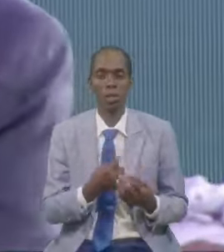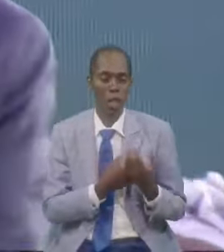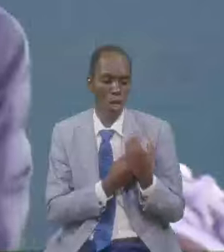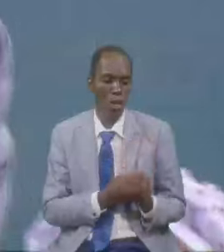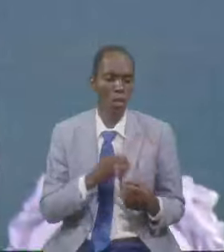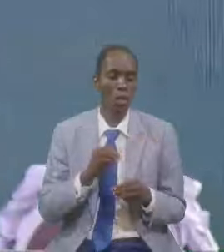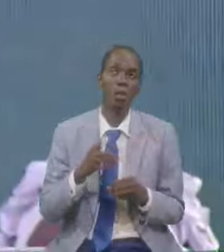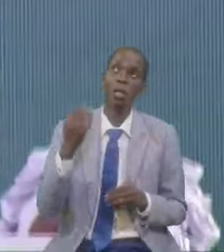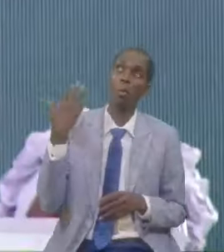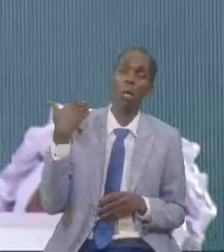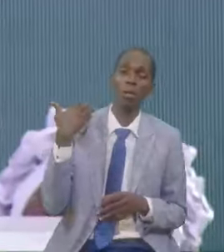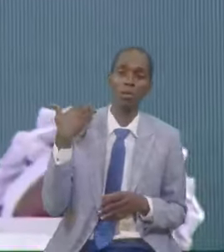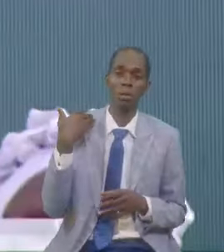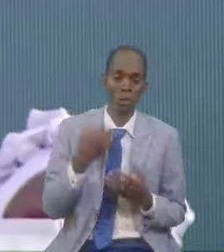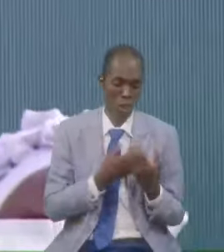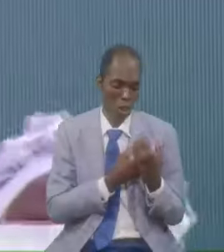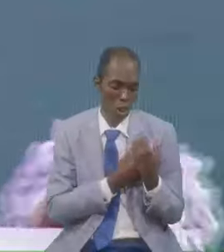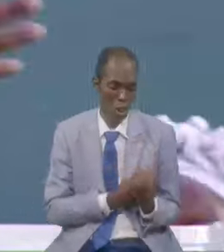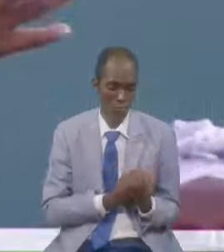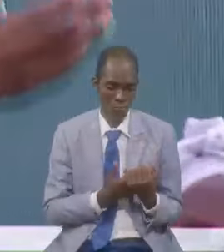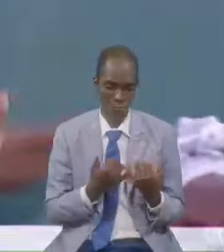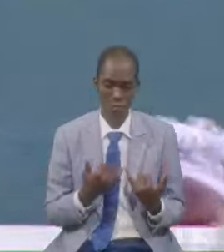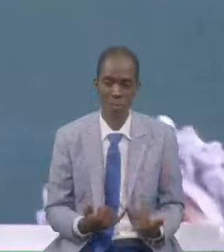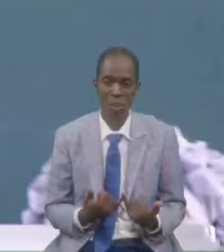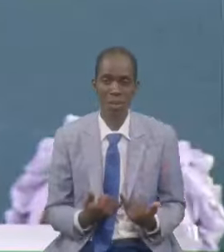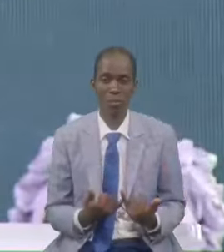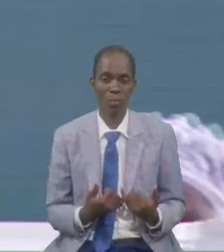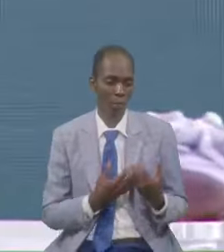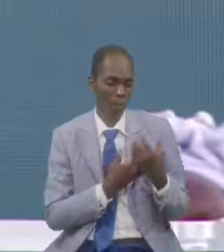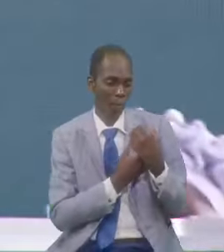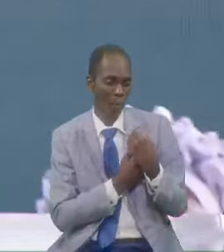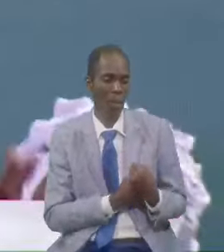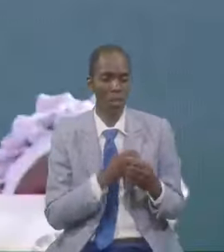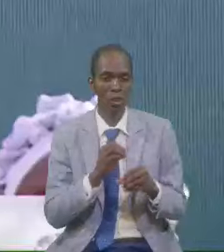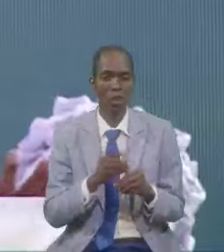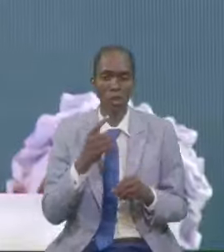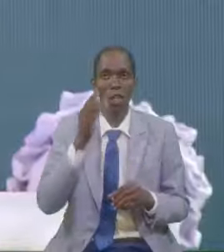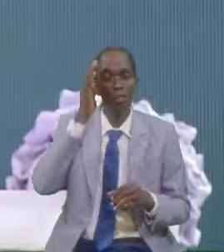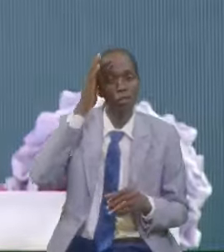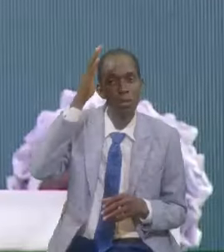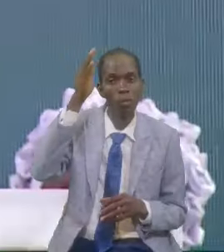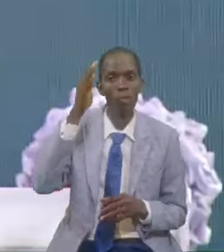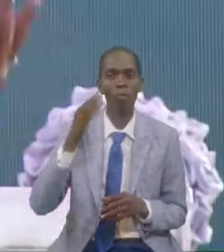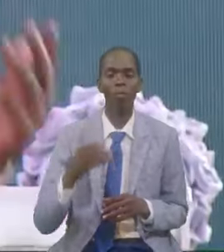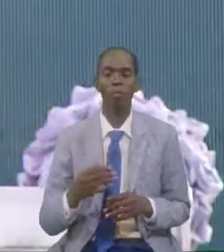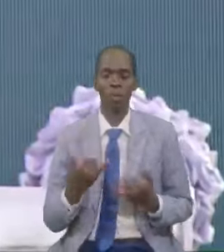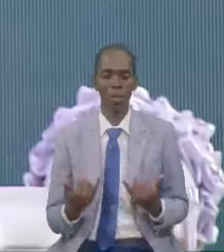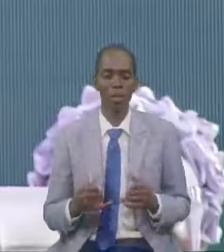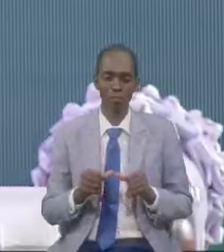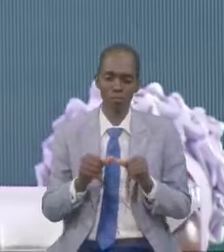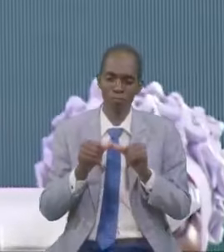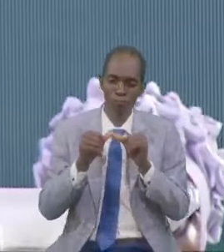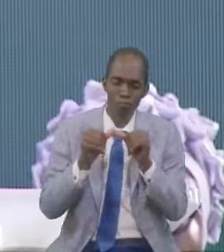గతంలో ధైర్యం. Courage at the present. వర్తమానంలో ధైర్యం. Courage in the future. భవిష్యత్తులో ధైర్యం. Perpetual constant courage in